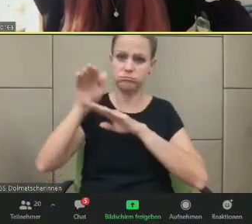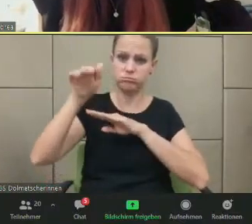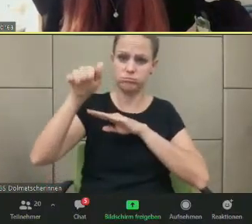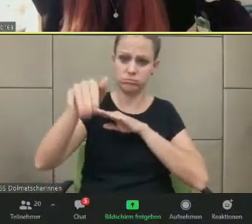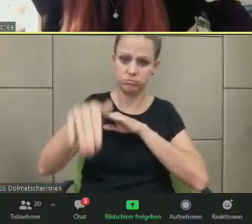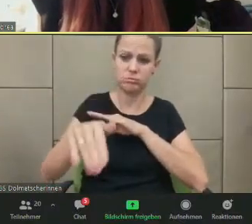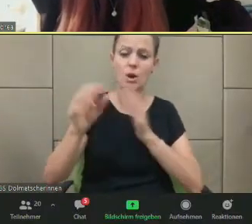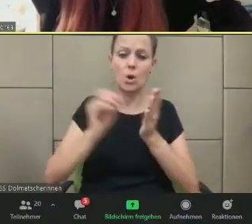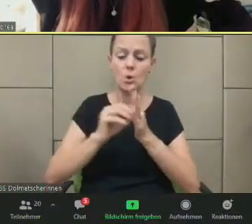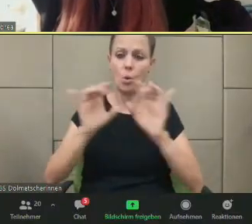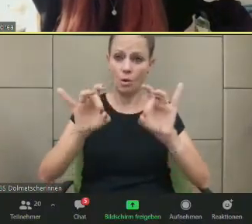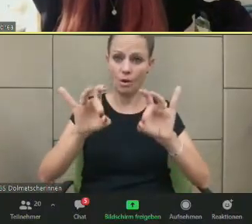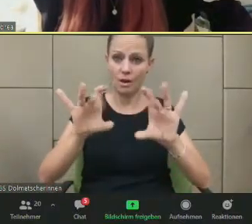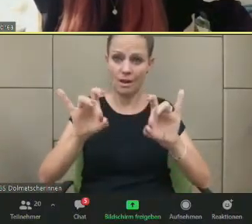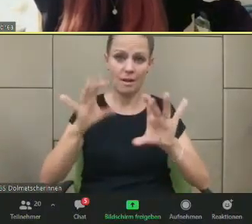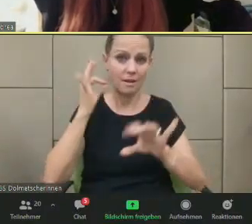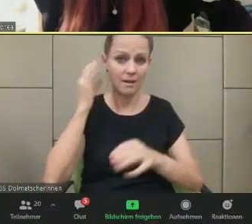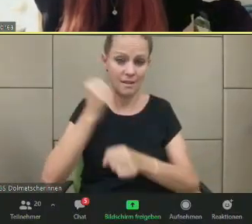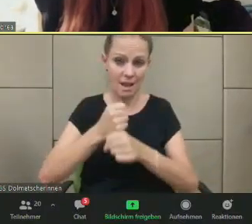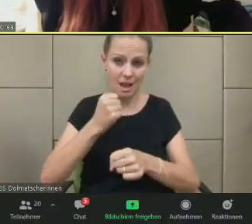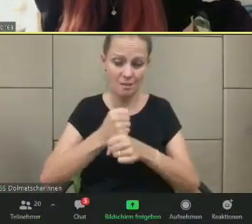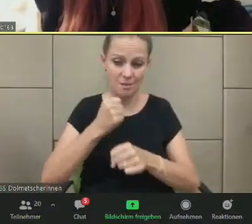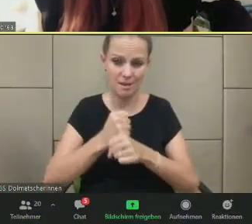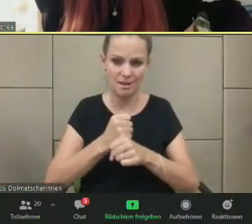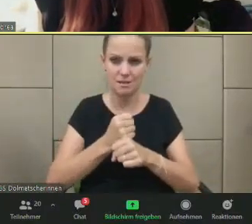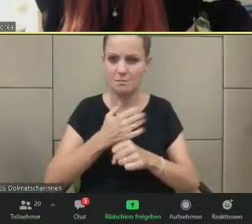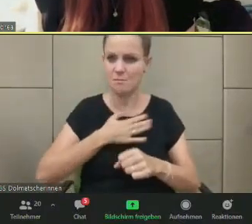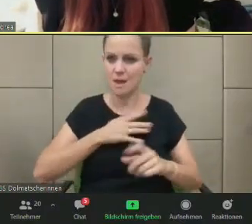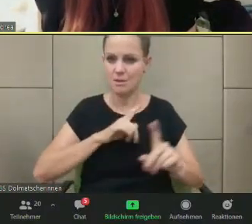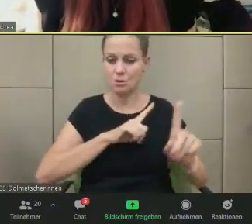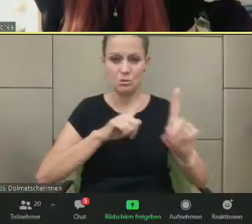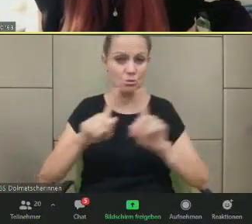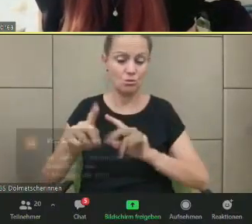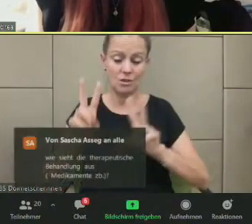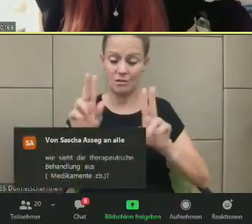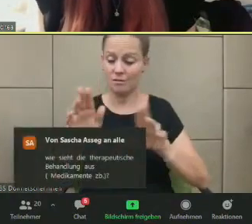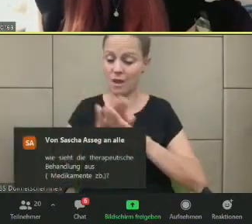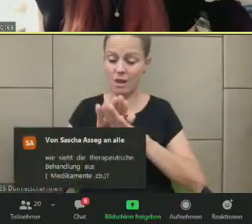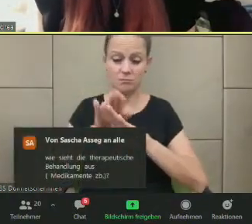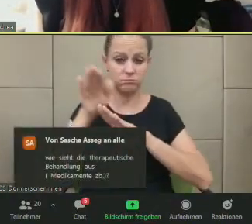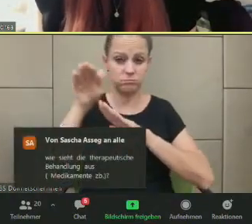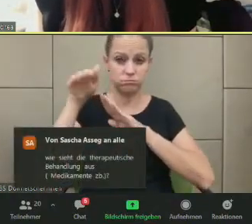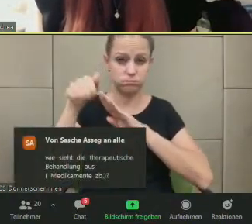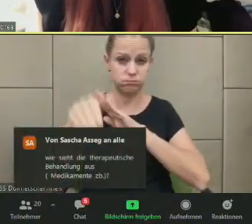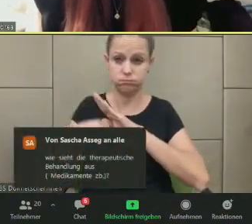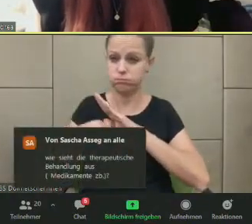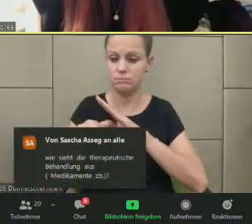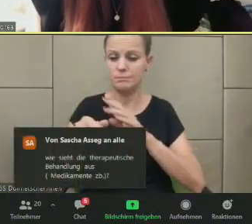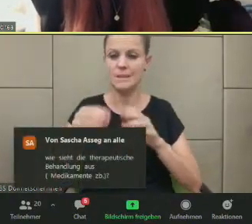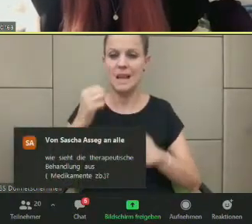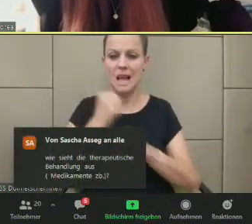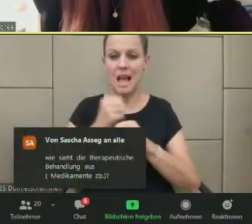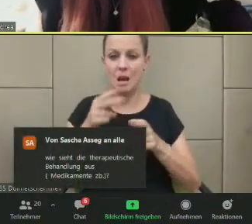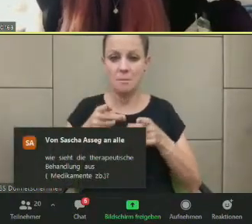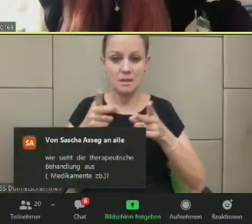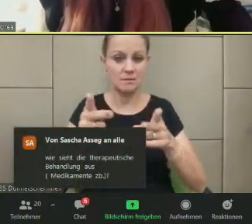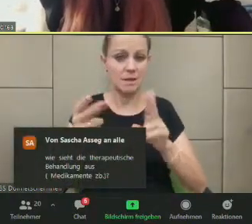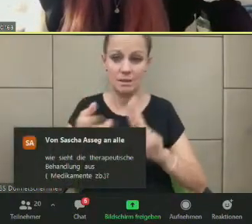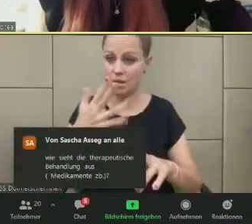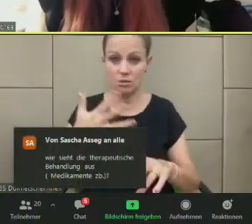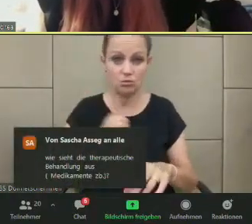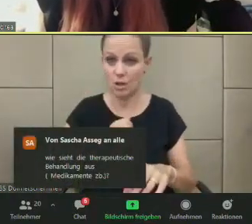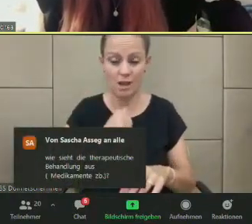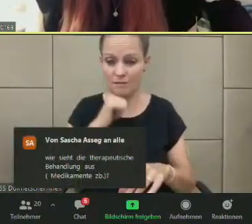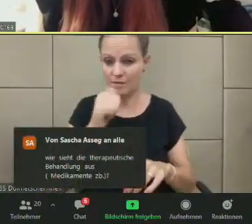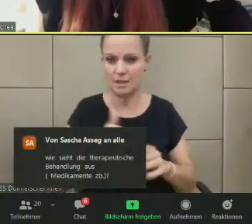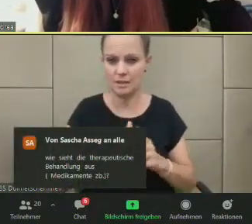zu dem Zeitpunkt, und mein Zustand hat sich so schwer verschlechtert, dass ich den Weg in die Arbeit kaum noch schaffen konnte. Und dann